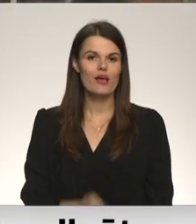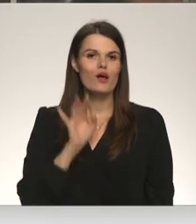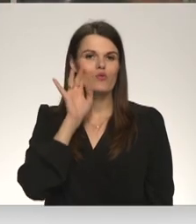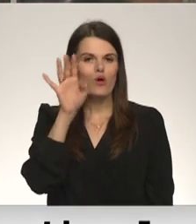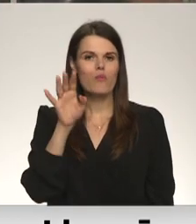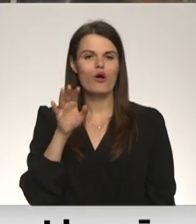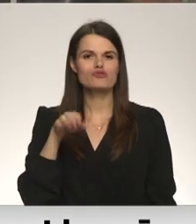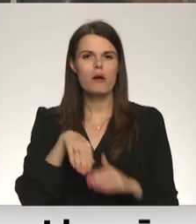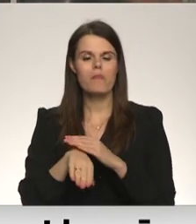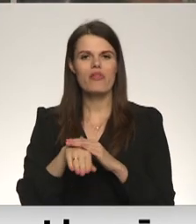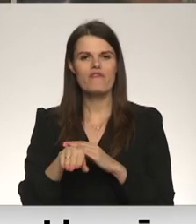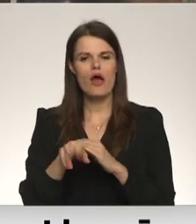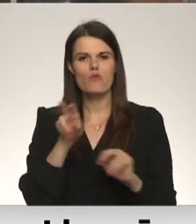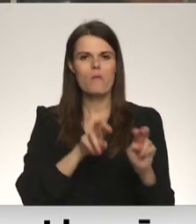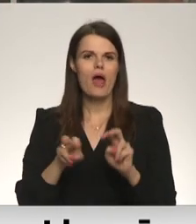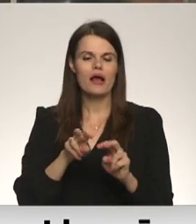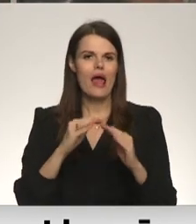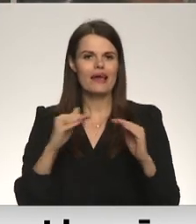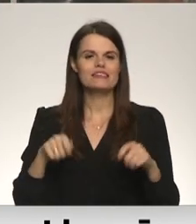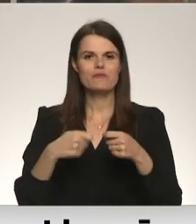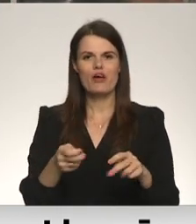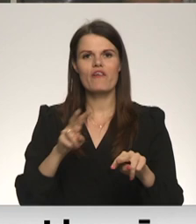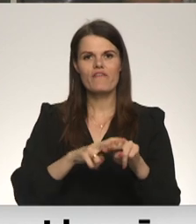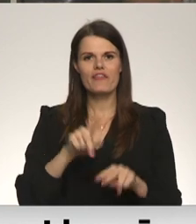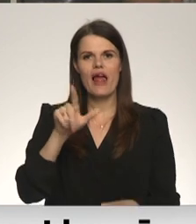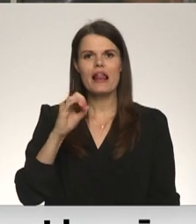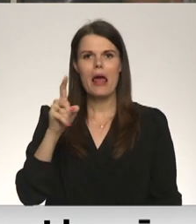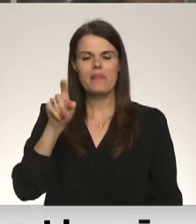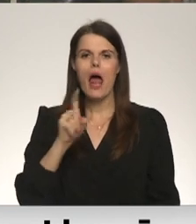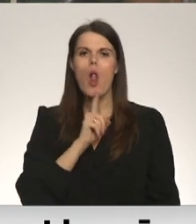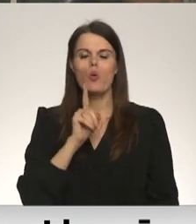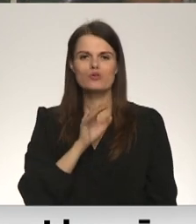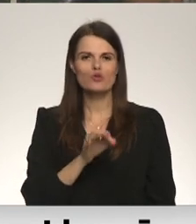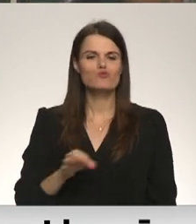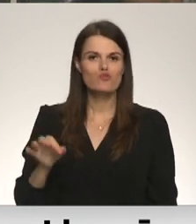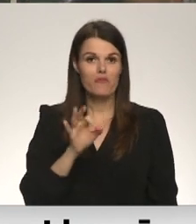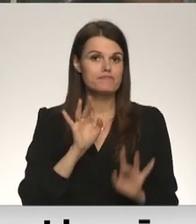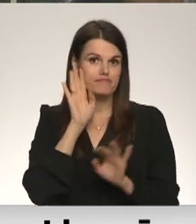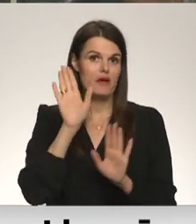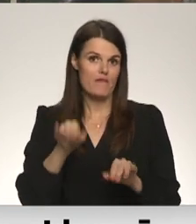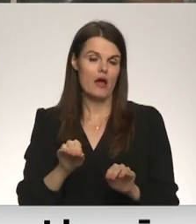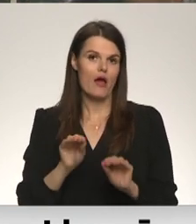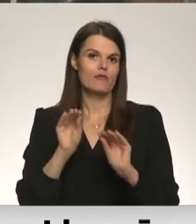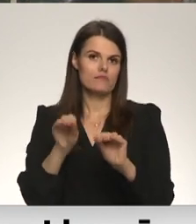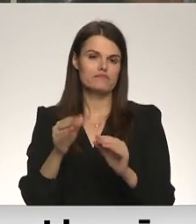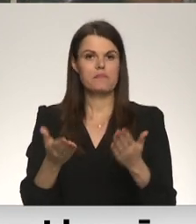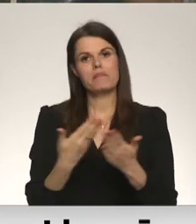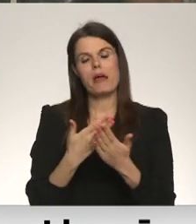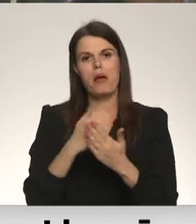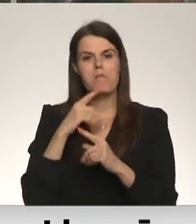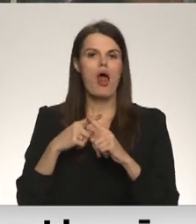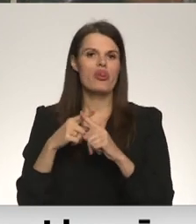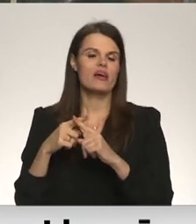Topošajā patvērumu meklētāju izmitināšanas vietā Liepnā Alūksnes novadā nākotnē varētu izmitināt, piemēram, no Baltkrievijas